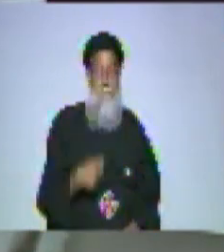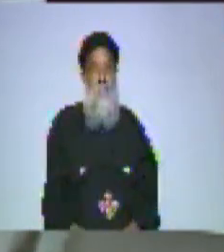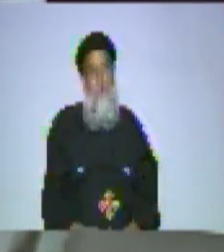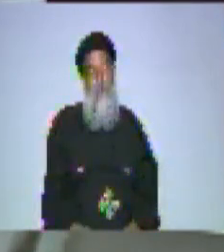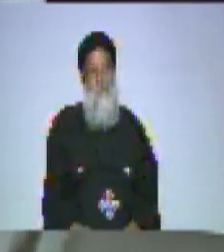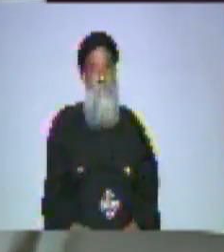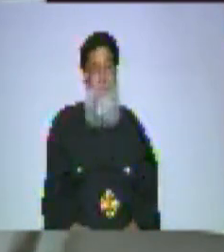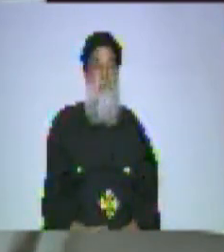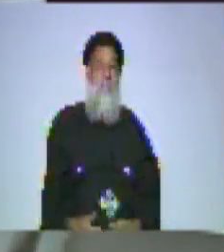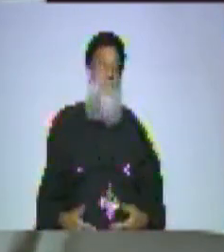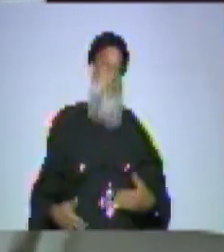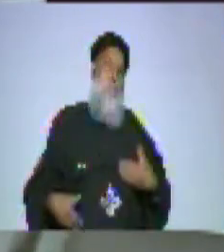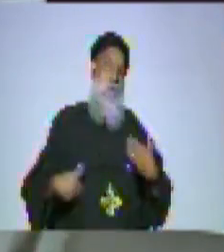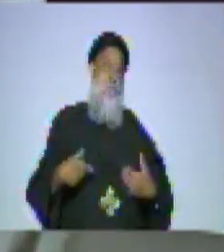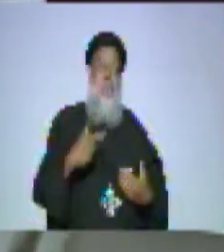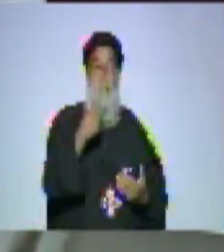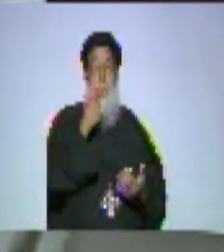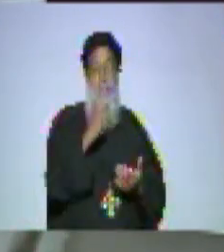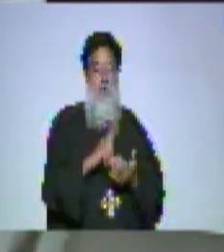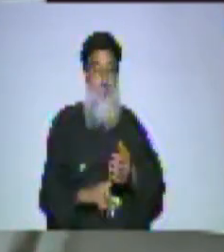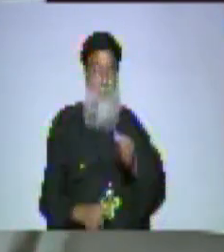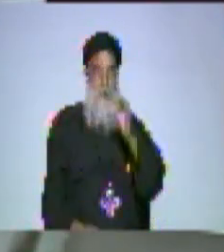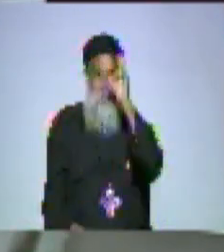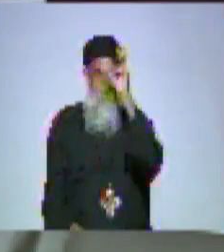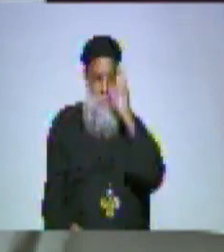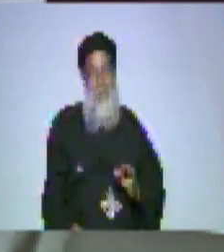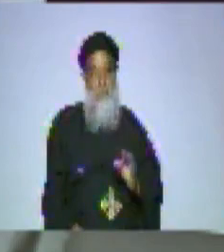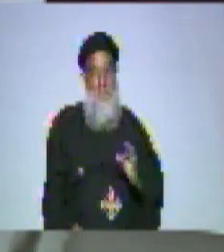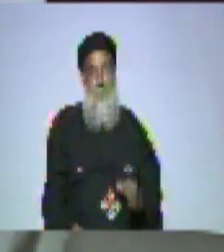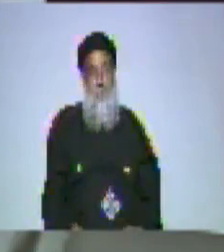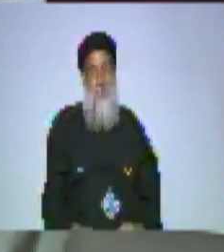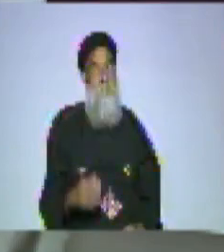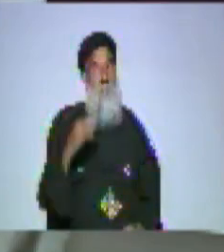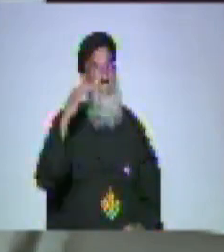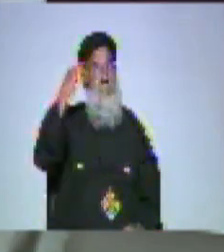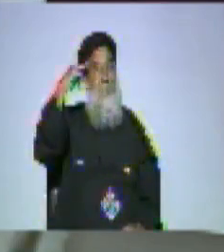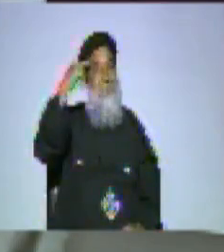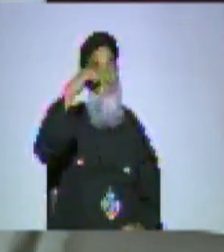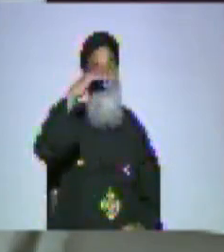فرحان لحقيقه معينه مش لخيال